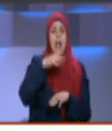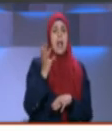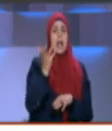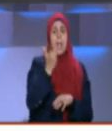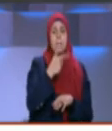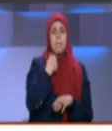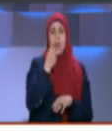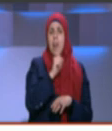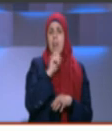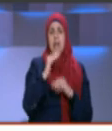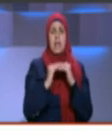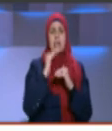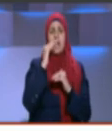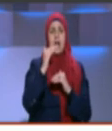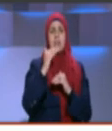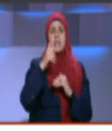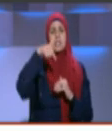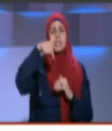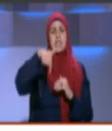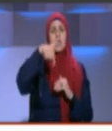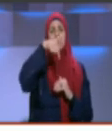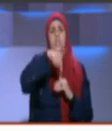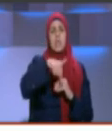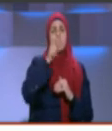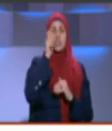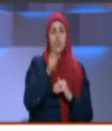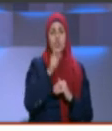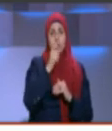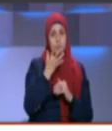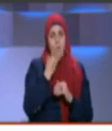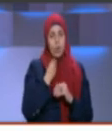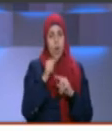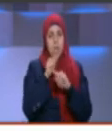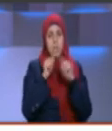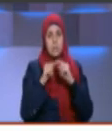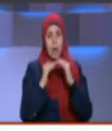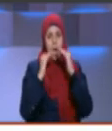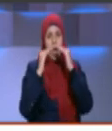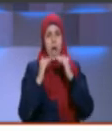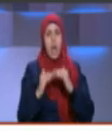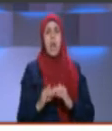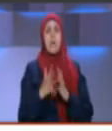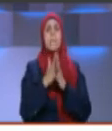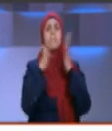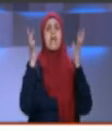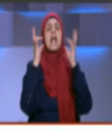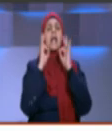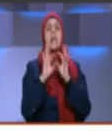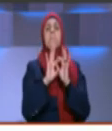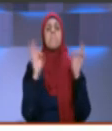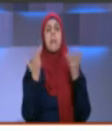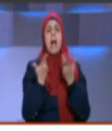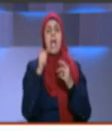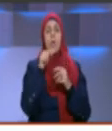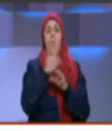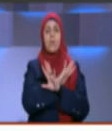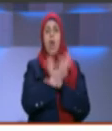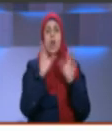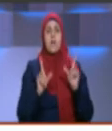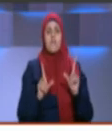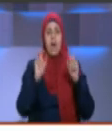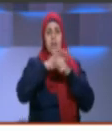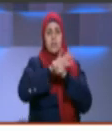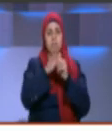لا يتعدى 66، يعني أصبح هناك فارق كبير، وهذا يدل على أن هناك تحسن